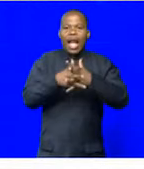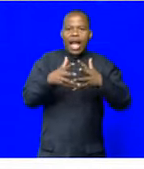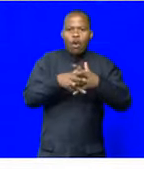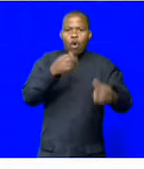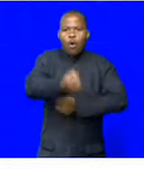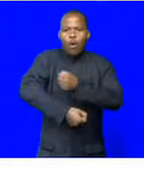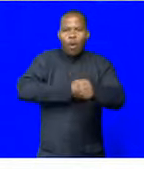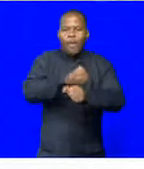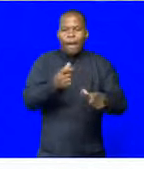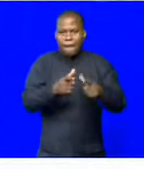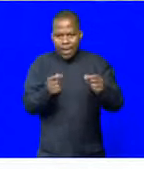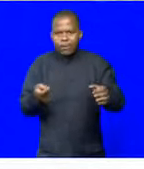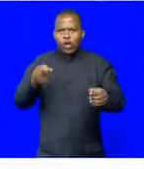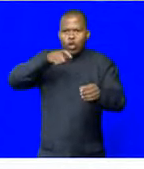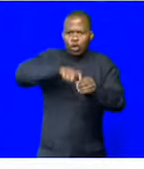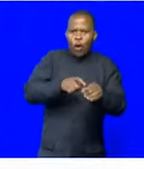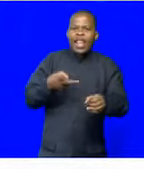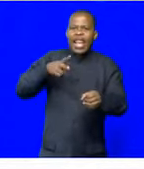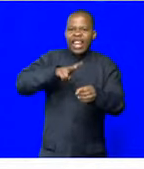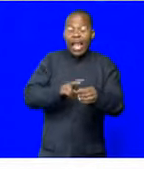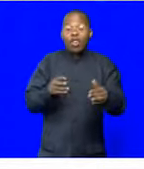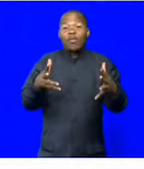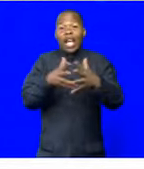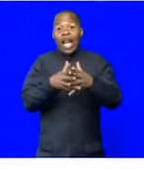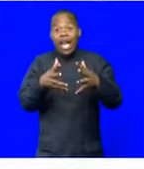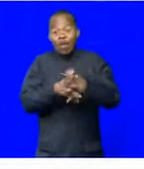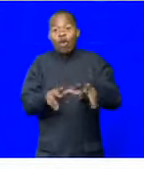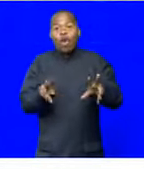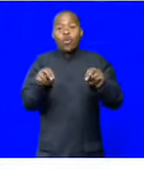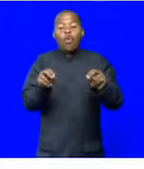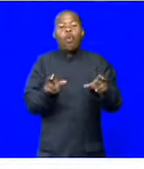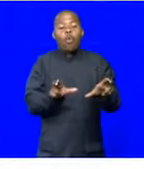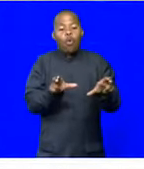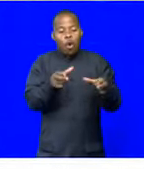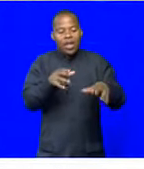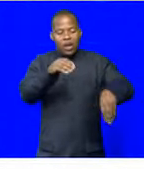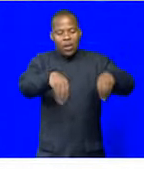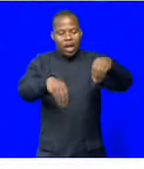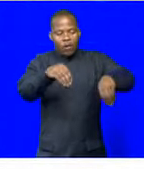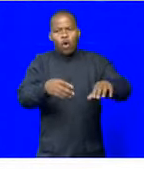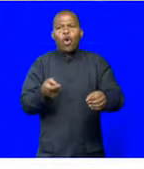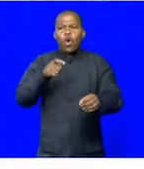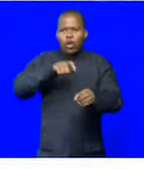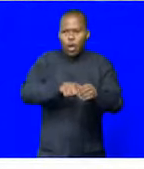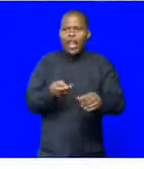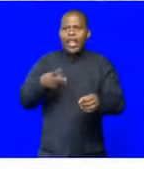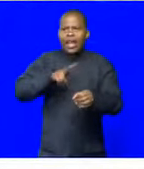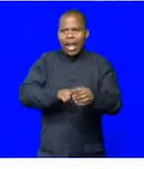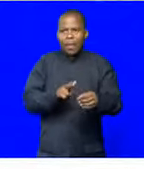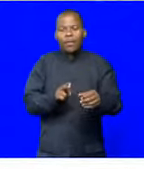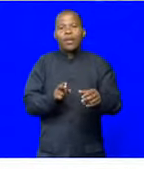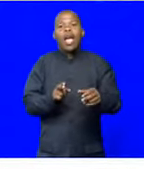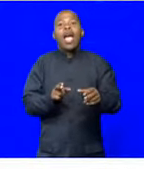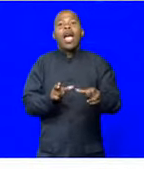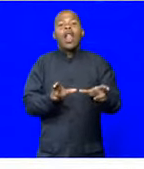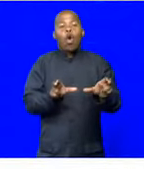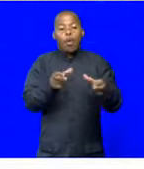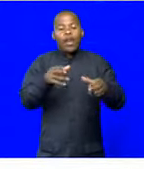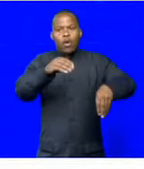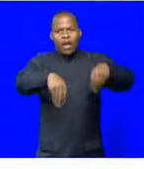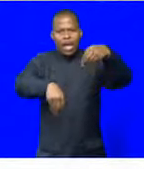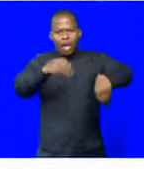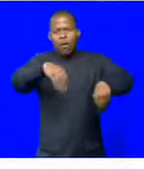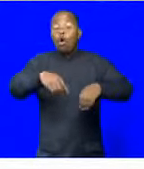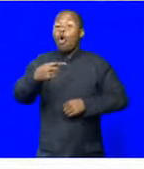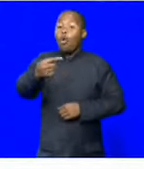umnyaka. Kanti ke kulomhlangano bekuphindze ukukhethwa uholi lobusha balenhlangano. Lolu khethwa lenhlangano ke lisaqhubeka esikoleni